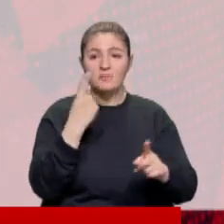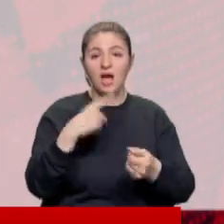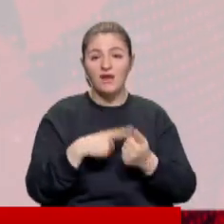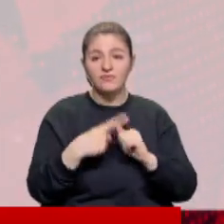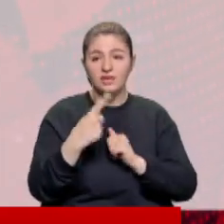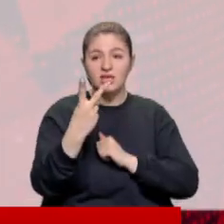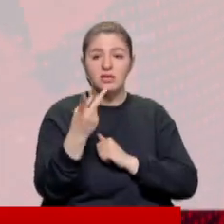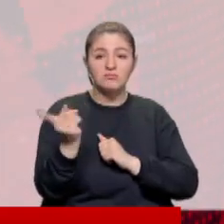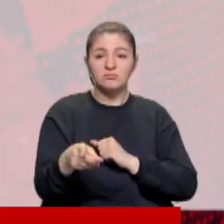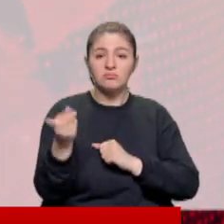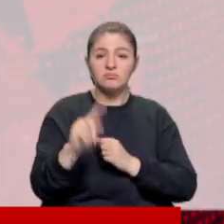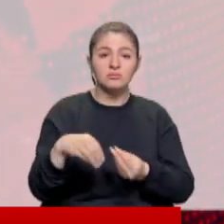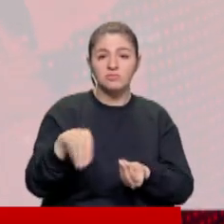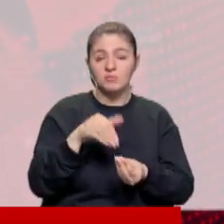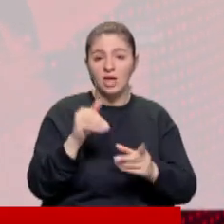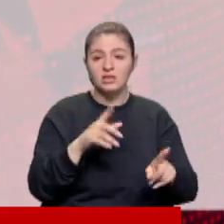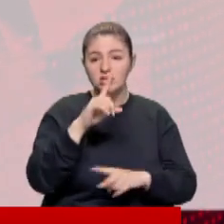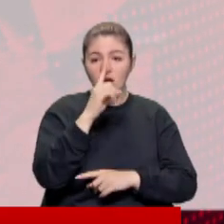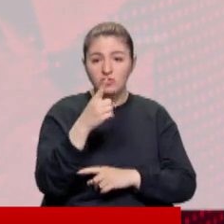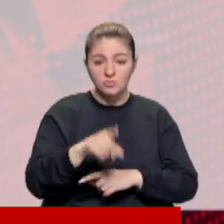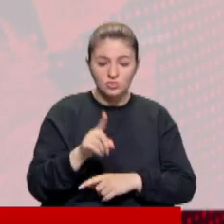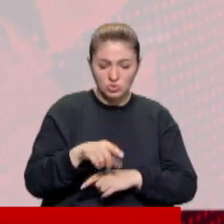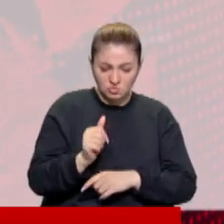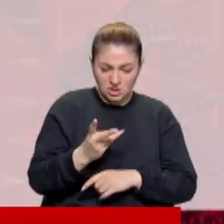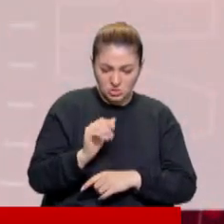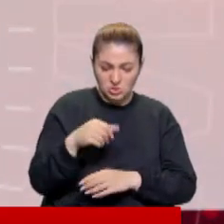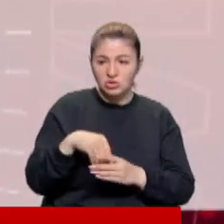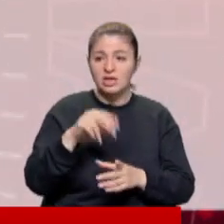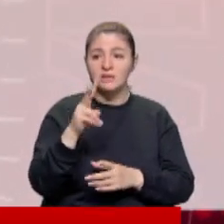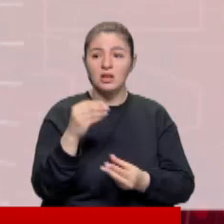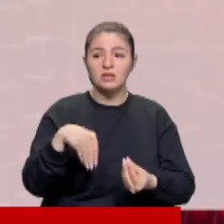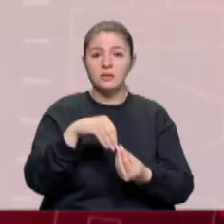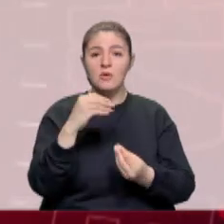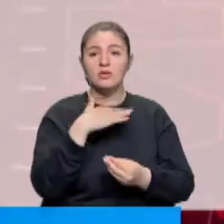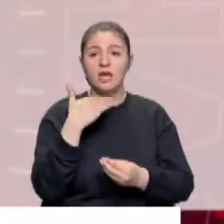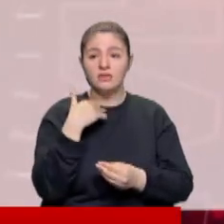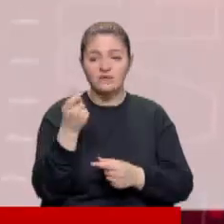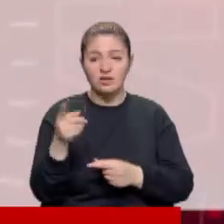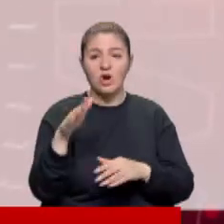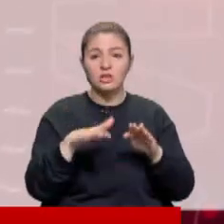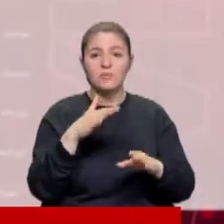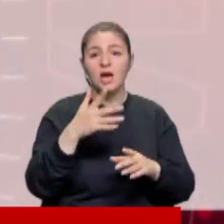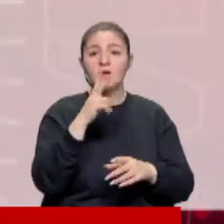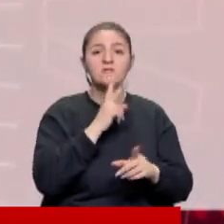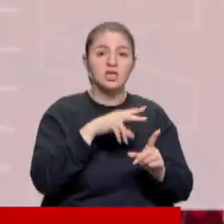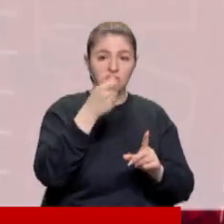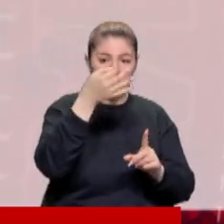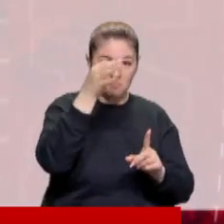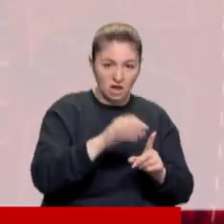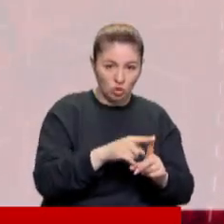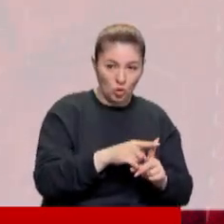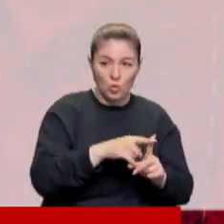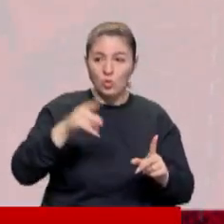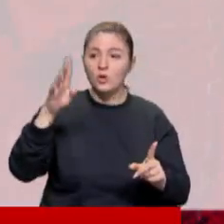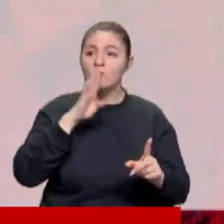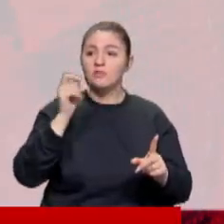bir haftada 2 kez zam geldi. Sadece günler içinde 20 lira arttı etin fiyatı. Ortalama 270 liradan